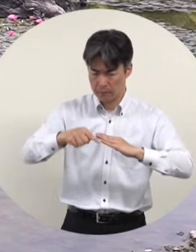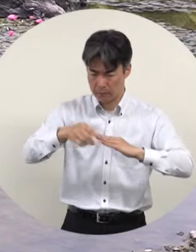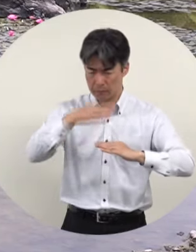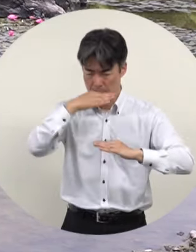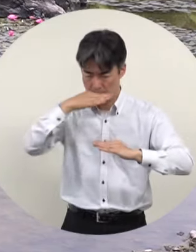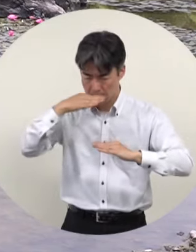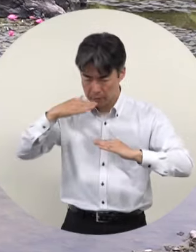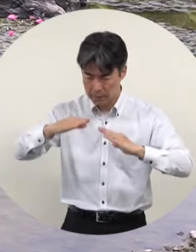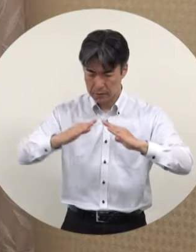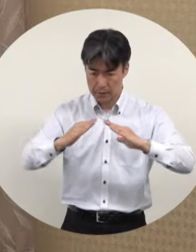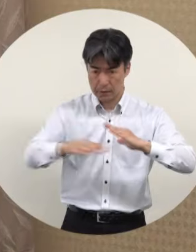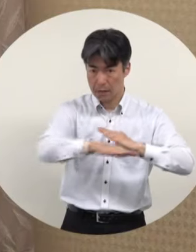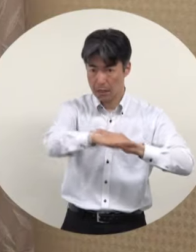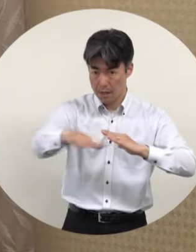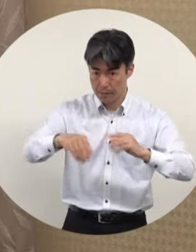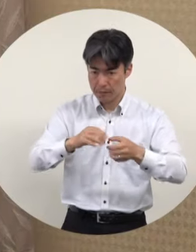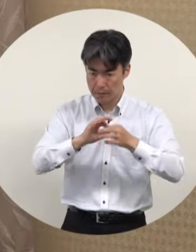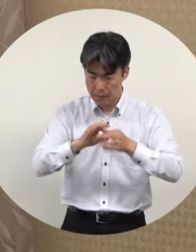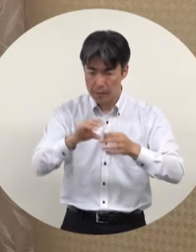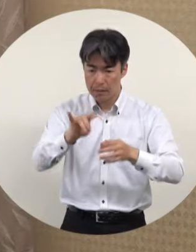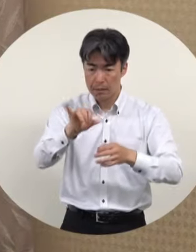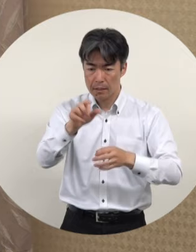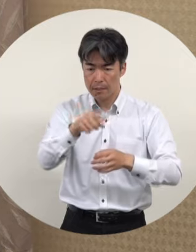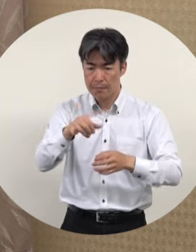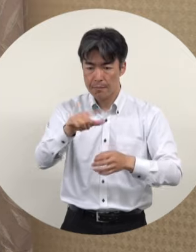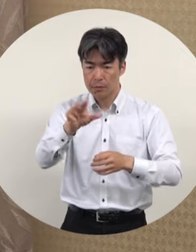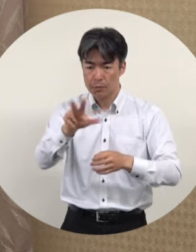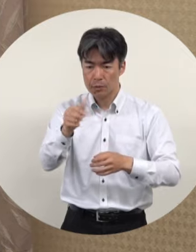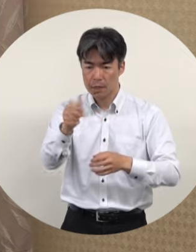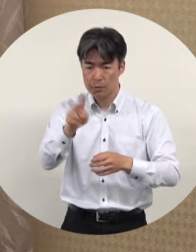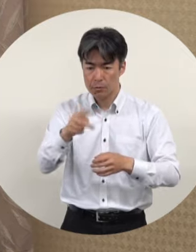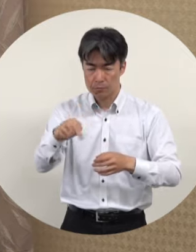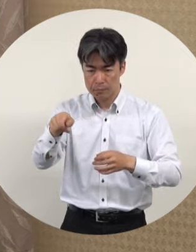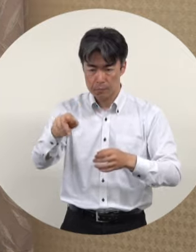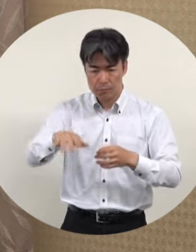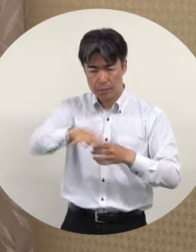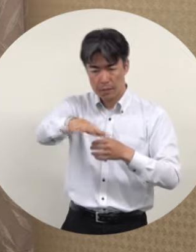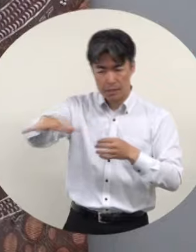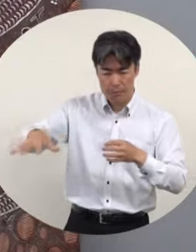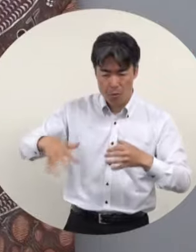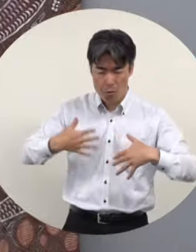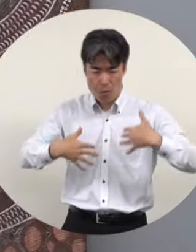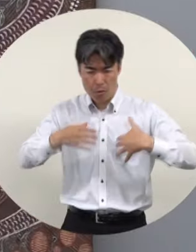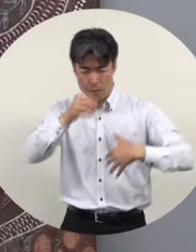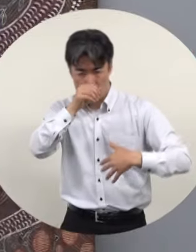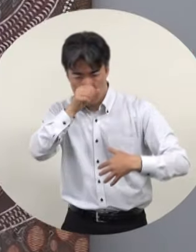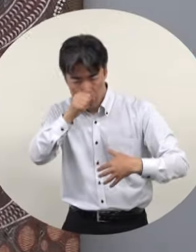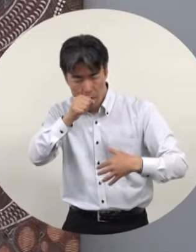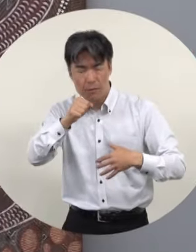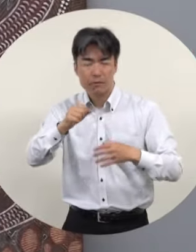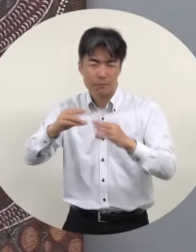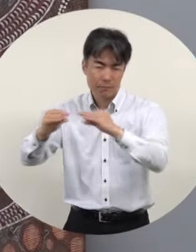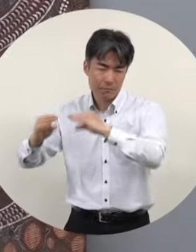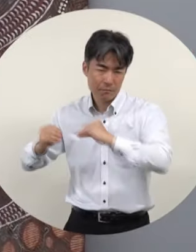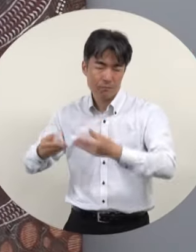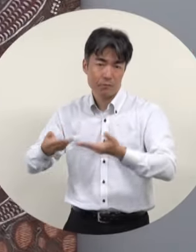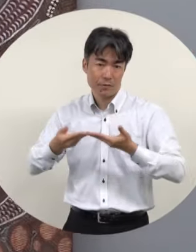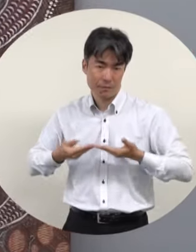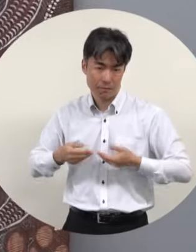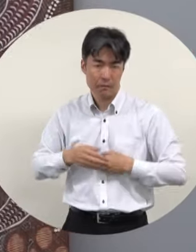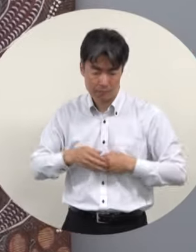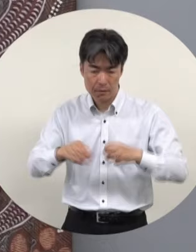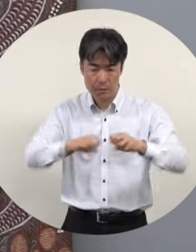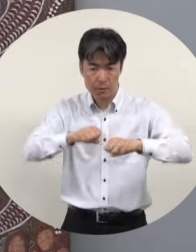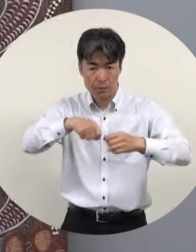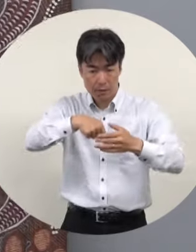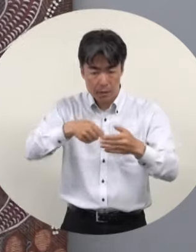ので、キャンベルタウンの方たちも非常に喜んでおられます。 こうした活動により越谷